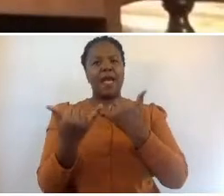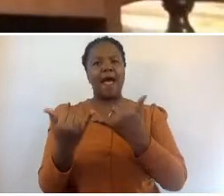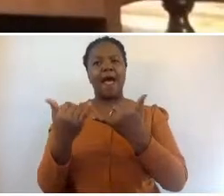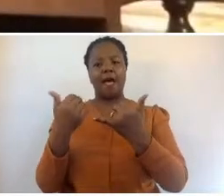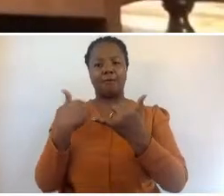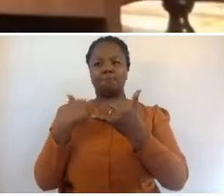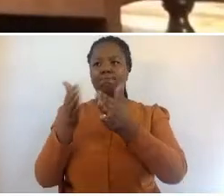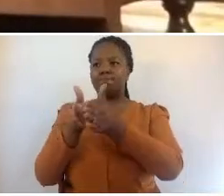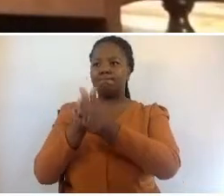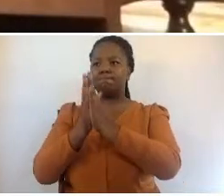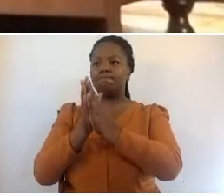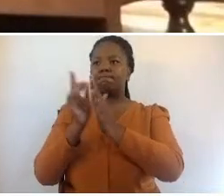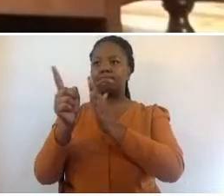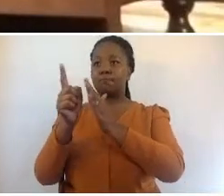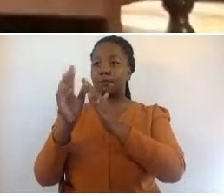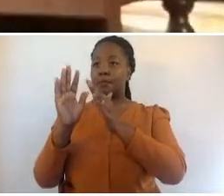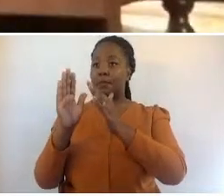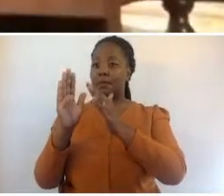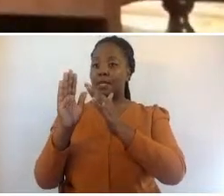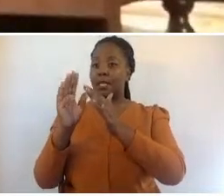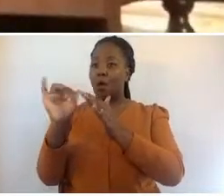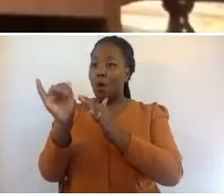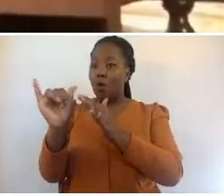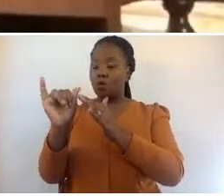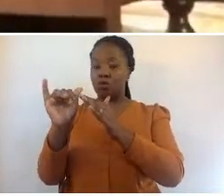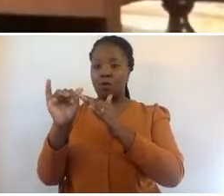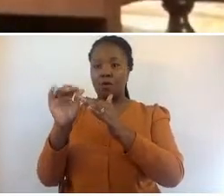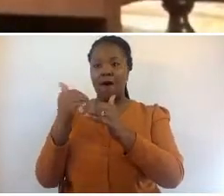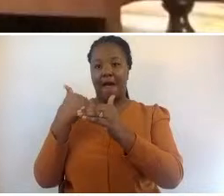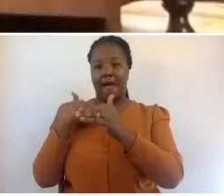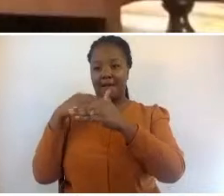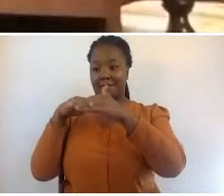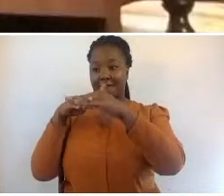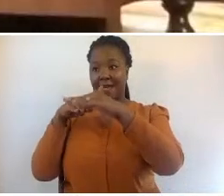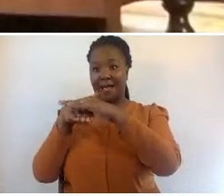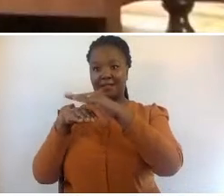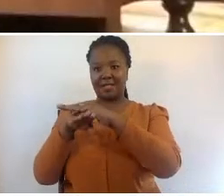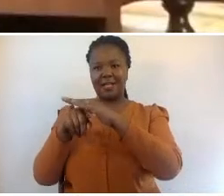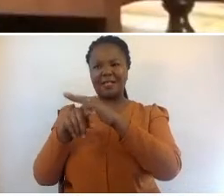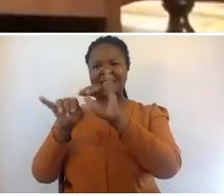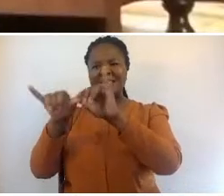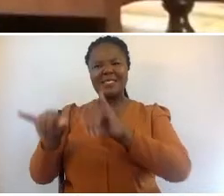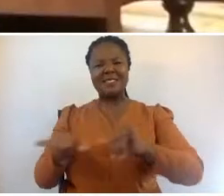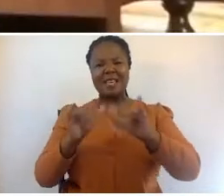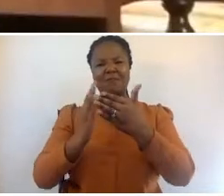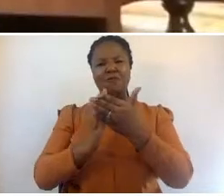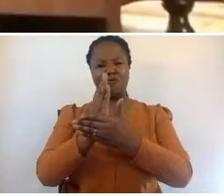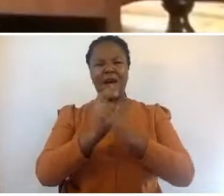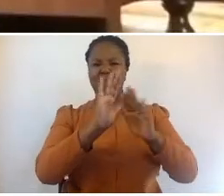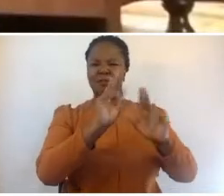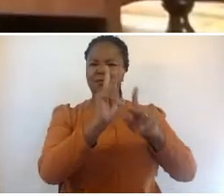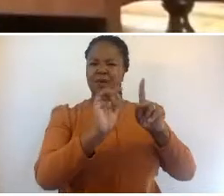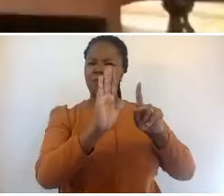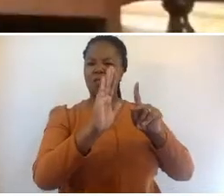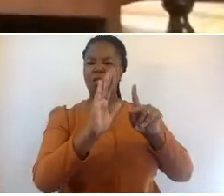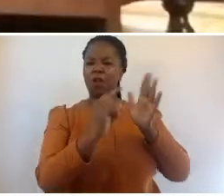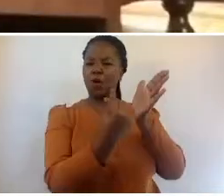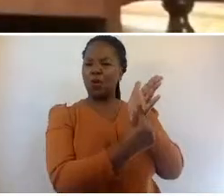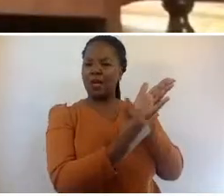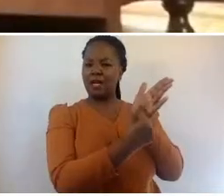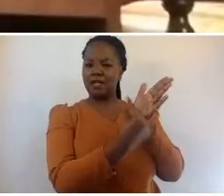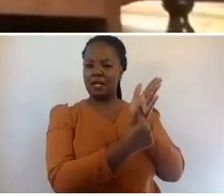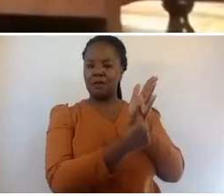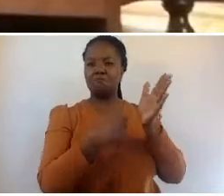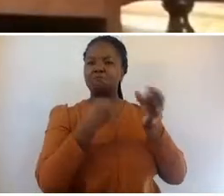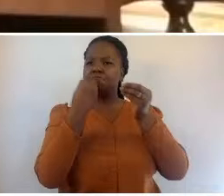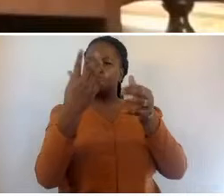reçoivent le droit d'asile et ont les mêmes droits que les citoyens ougandais. Et donc, je mentionnerai quelques